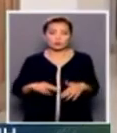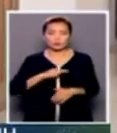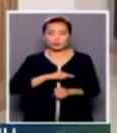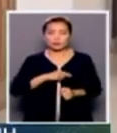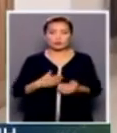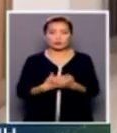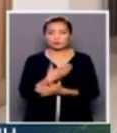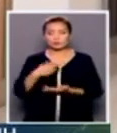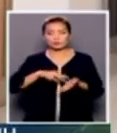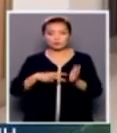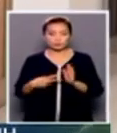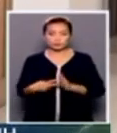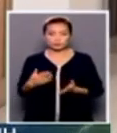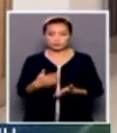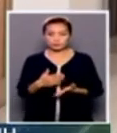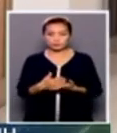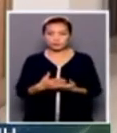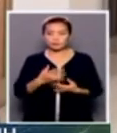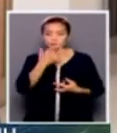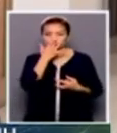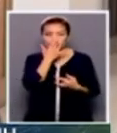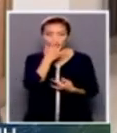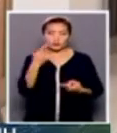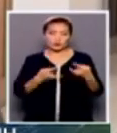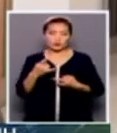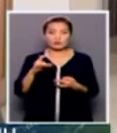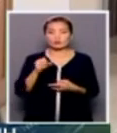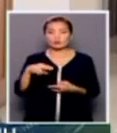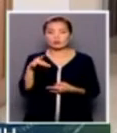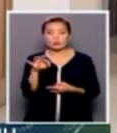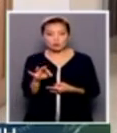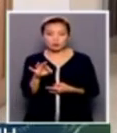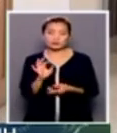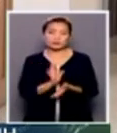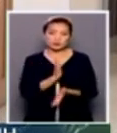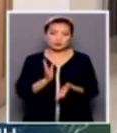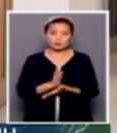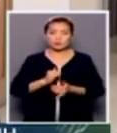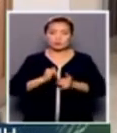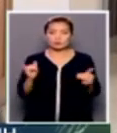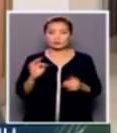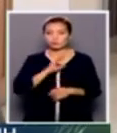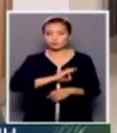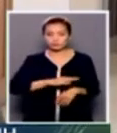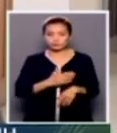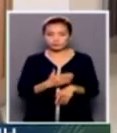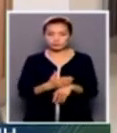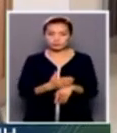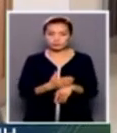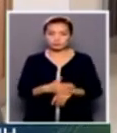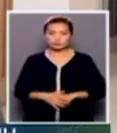жаңа формалары, әсіресе теледидар, радио, баспасөздер кеңінен пайдаланып жатыр екен.